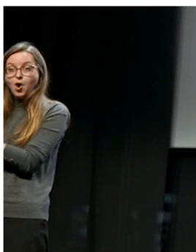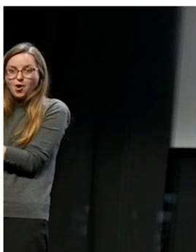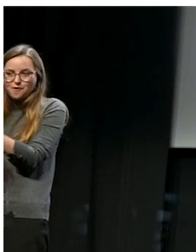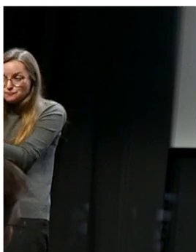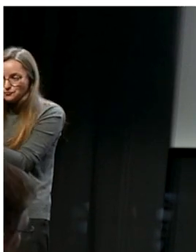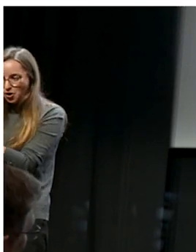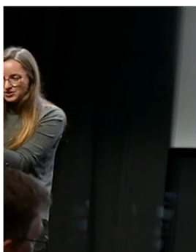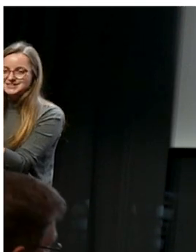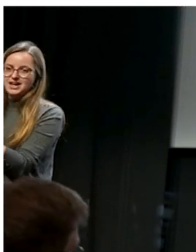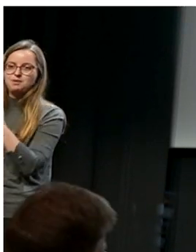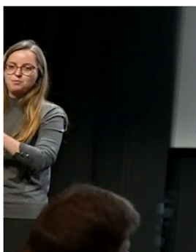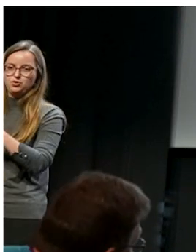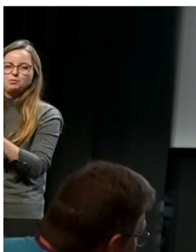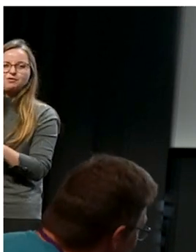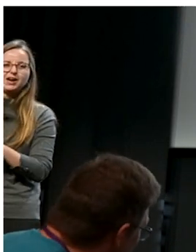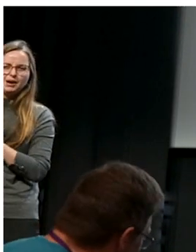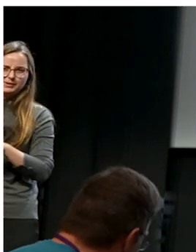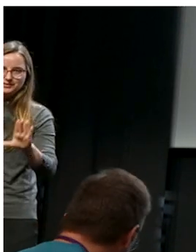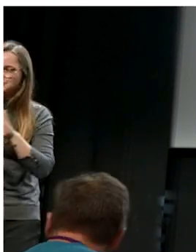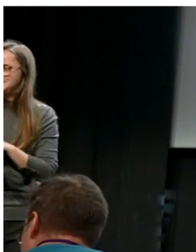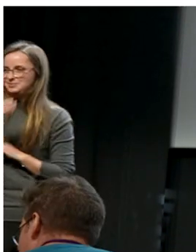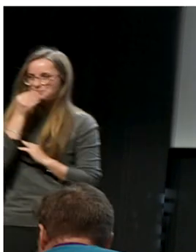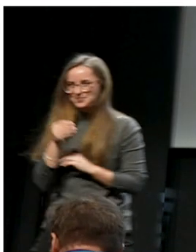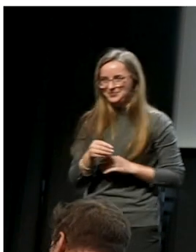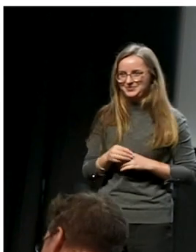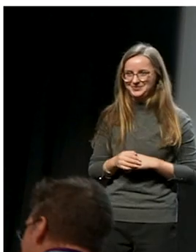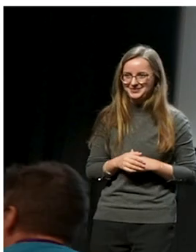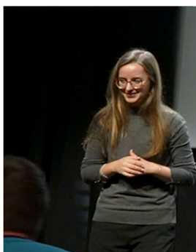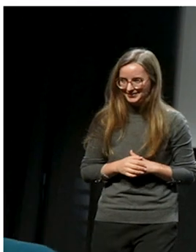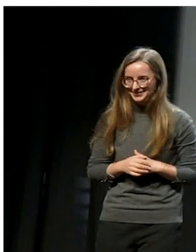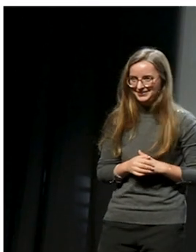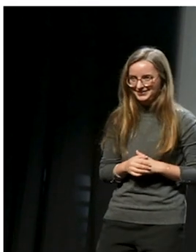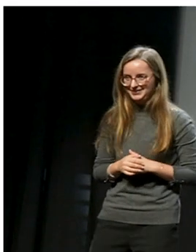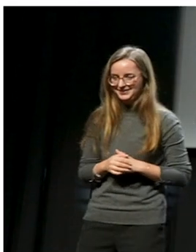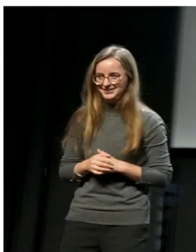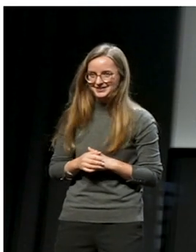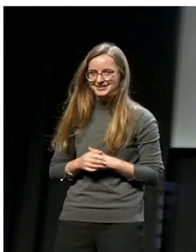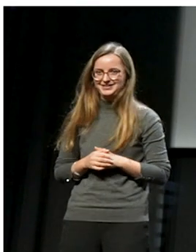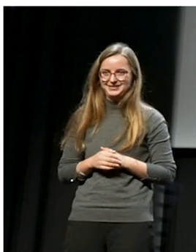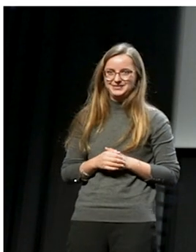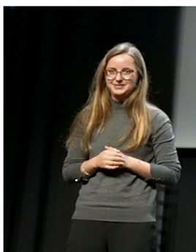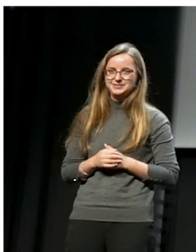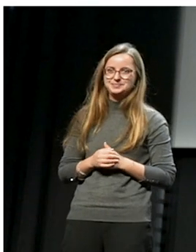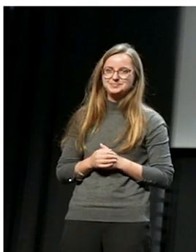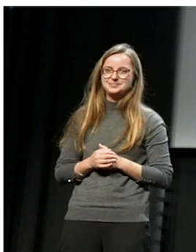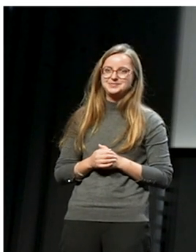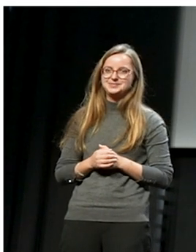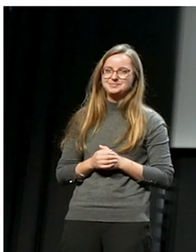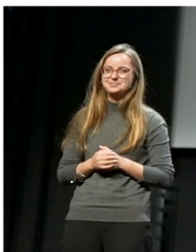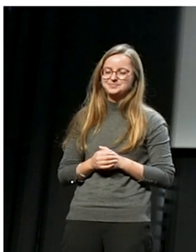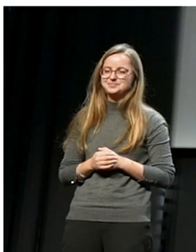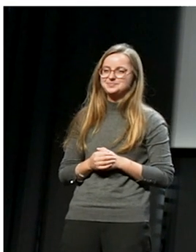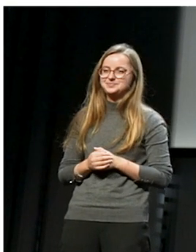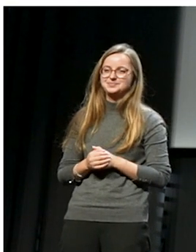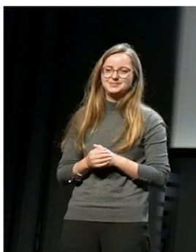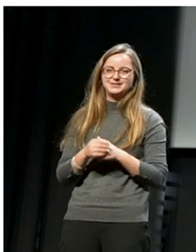Justement, peut-être qu'on en reparlera par la suite. Merci. Si je continue justement, Maud, pour revenir te donner la main par rapport à ça, par rapport à ce que